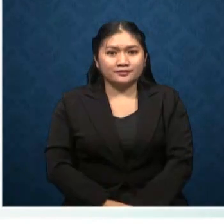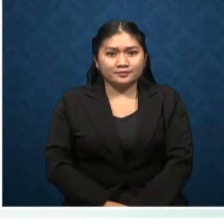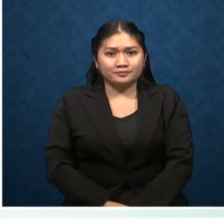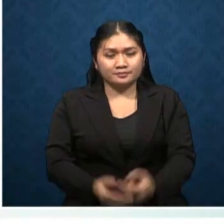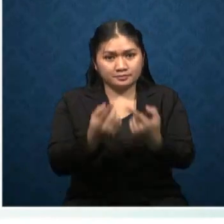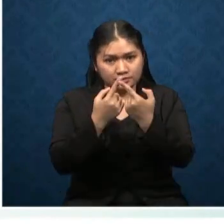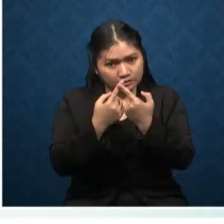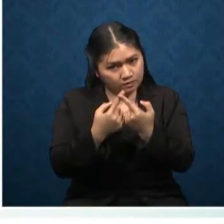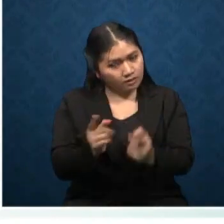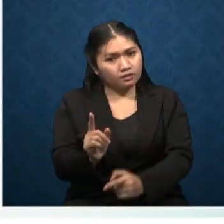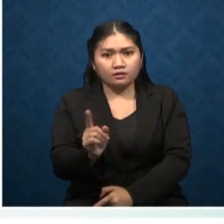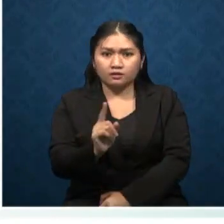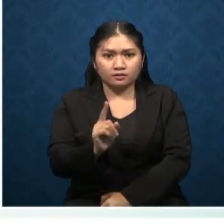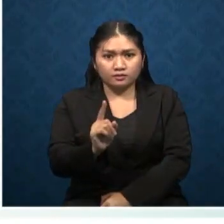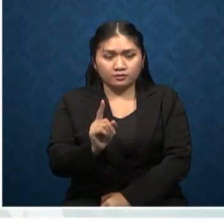แต่ว่า...